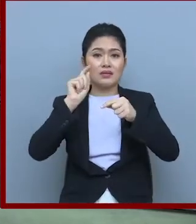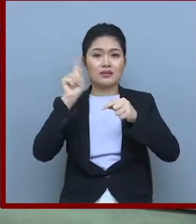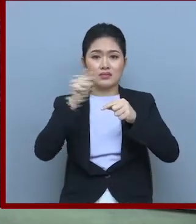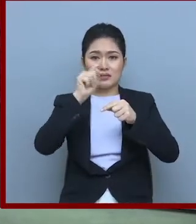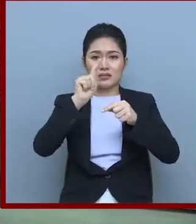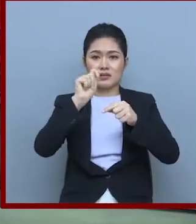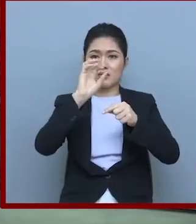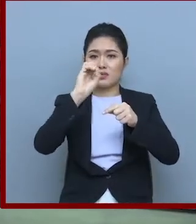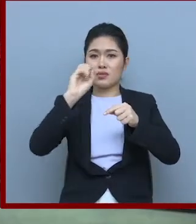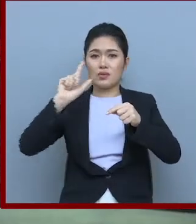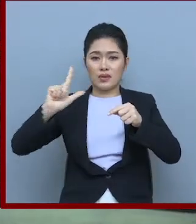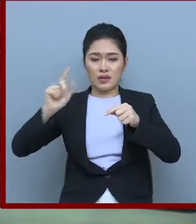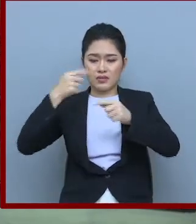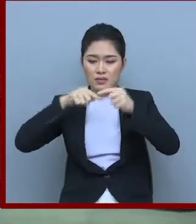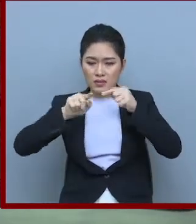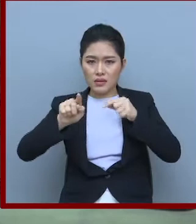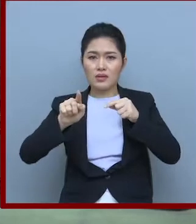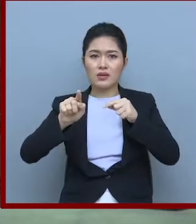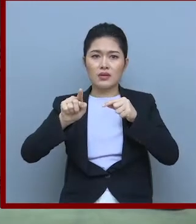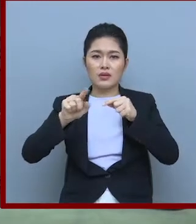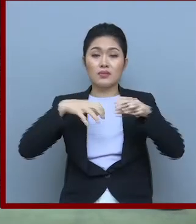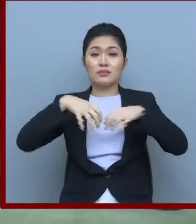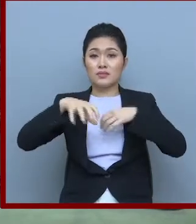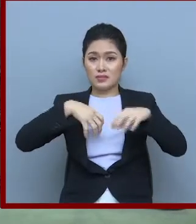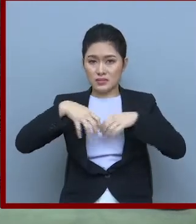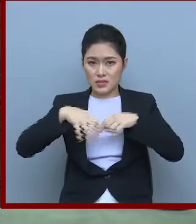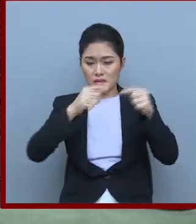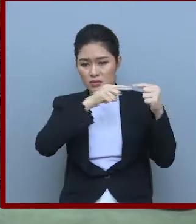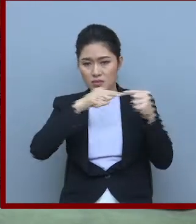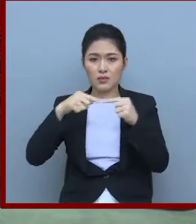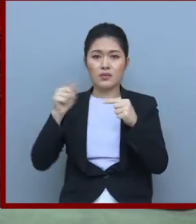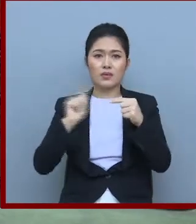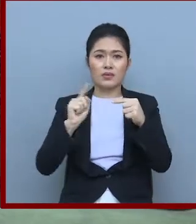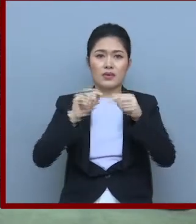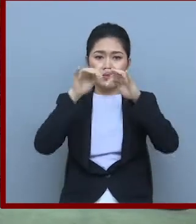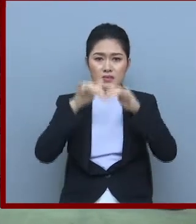ครับเลือกที่ตัวบอร์ดนะครับแล้วก็บอร์ด Manager เสร็จแล้วเนี่ย